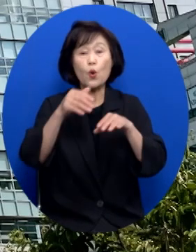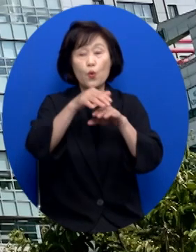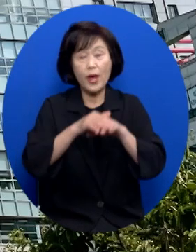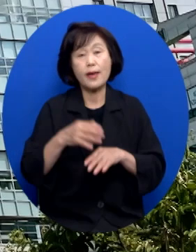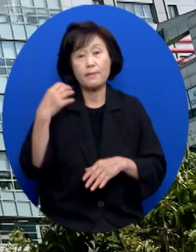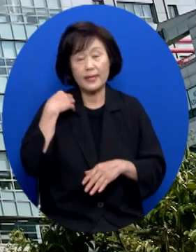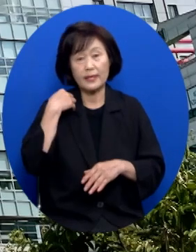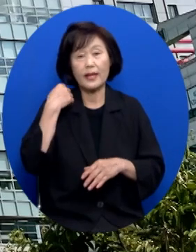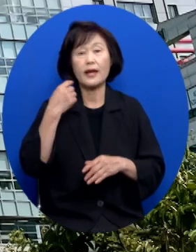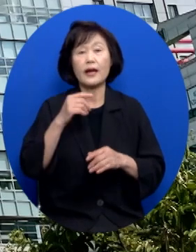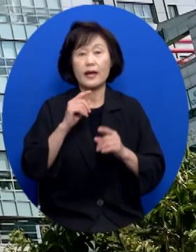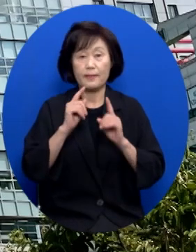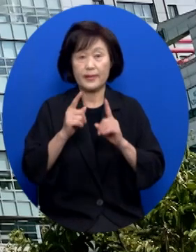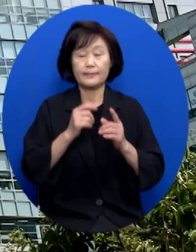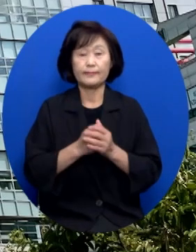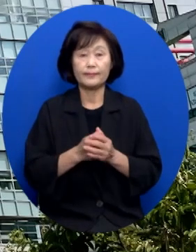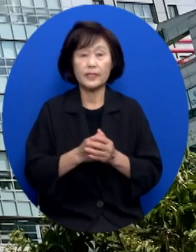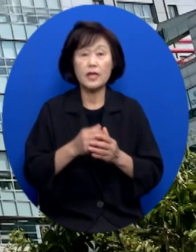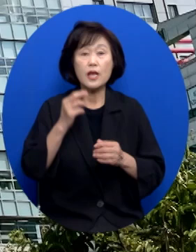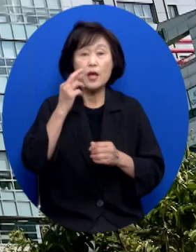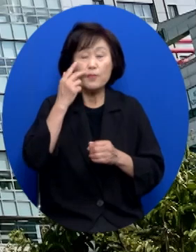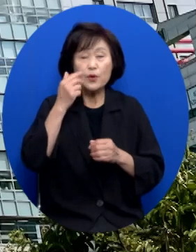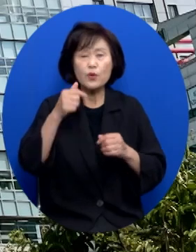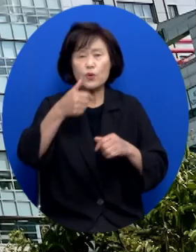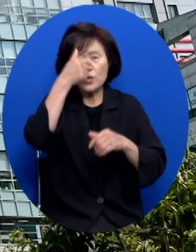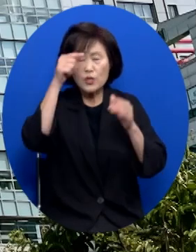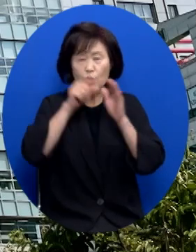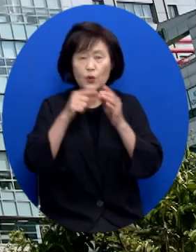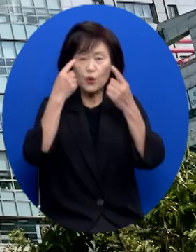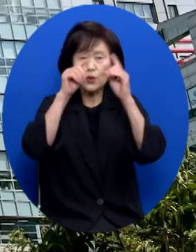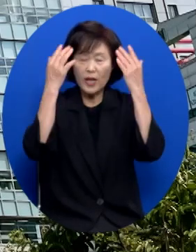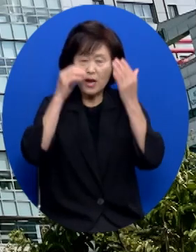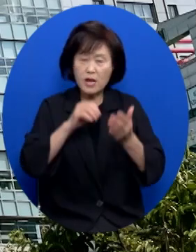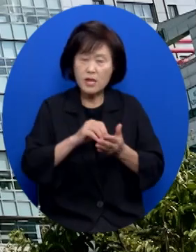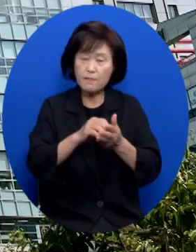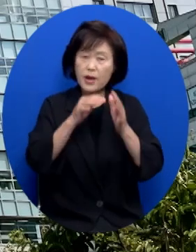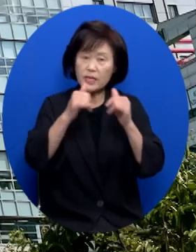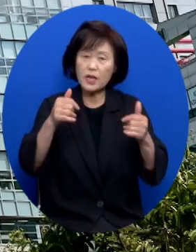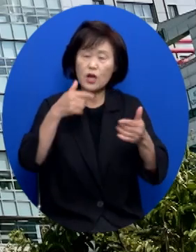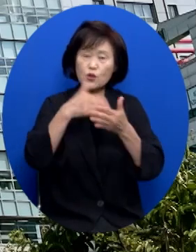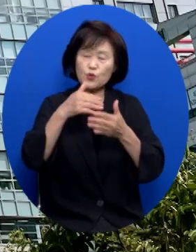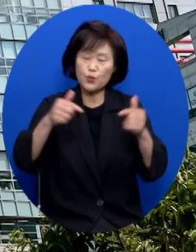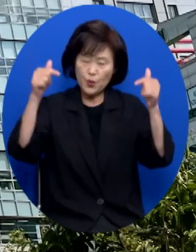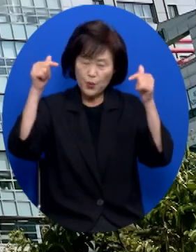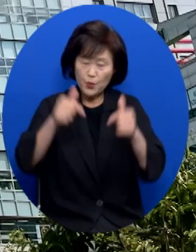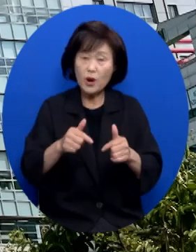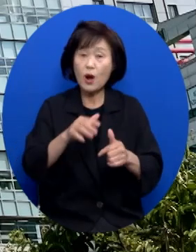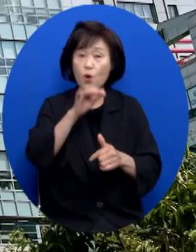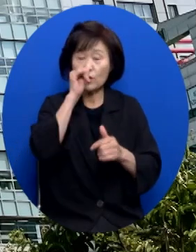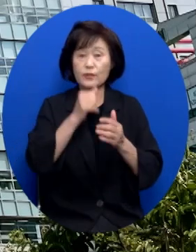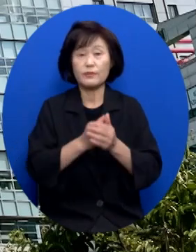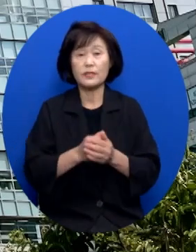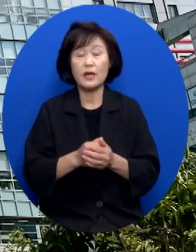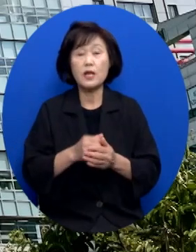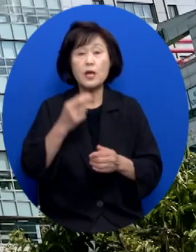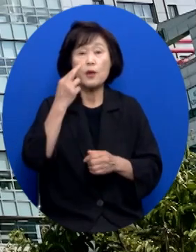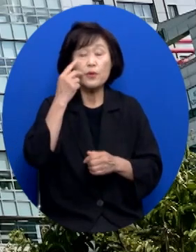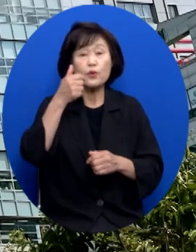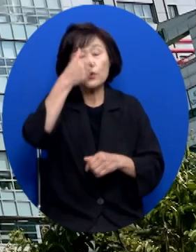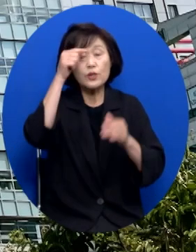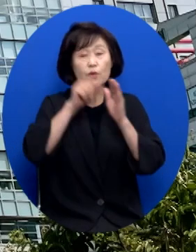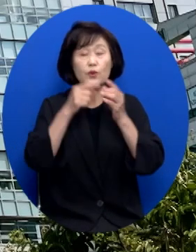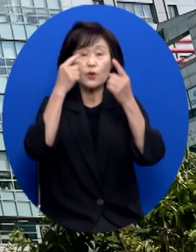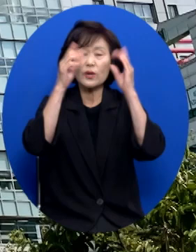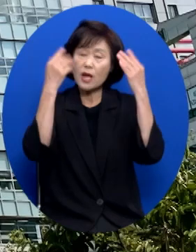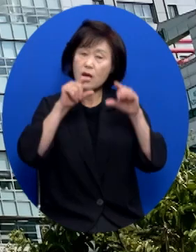미국 기독교대학 입학자가 급감하고 있습니다. 복음주의 국제조직 기독교대학협의회에 따르면 미국